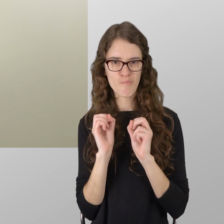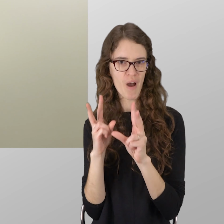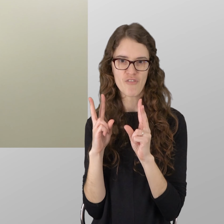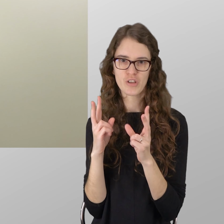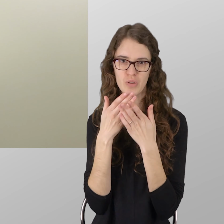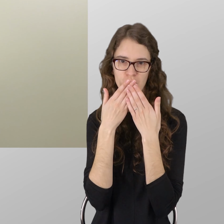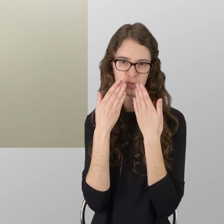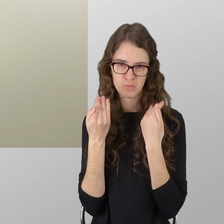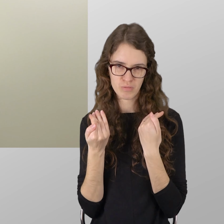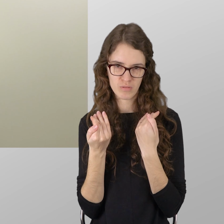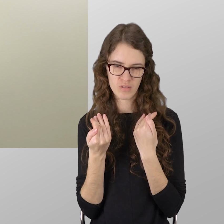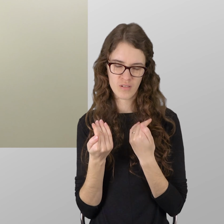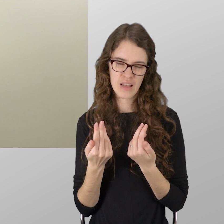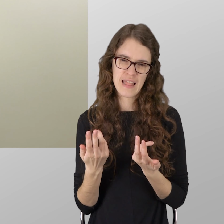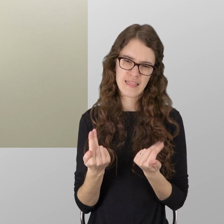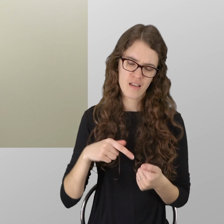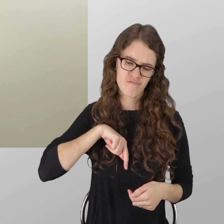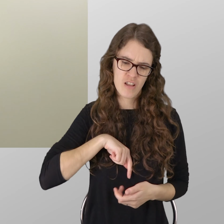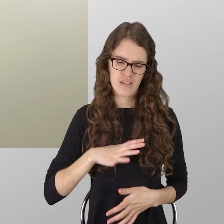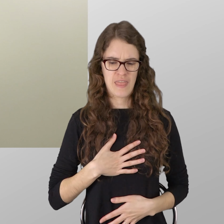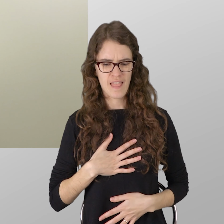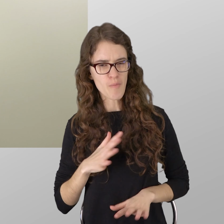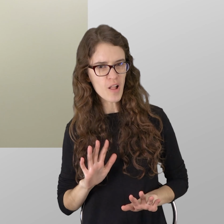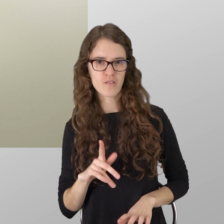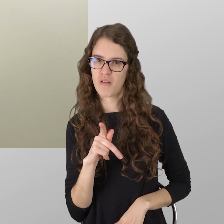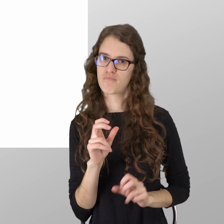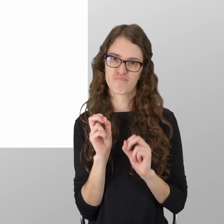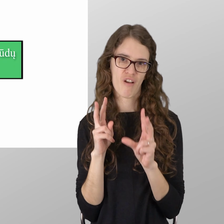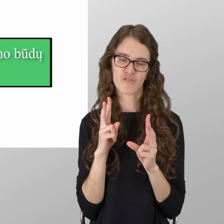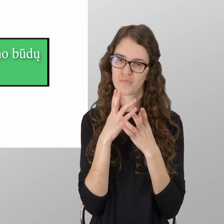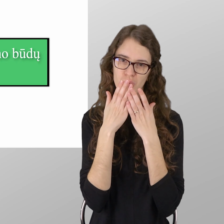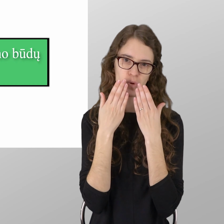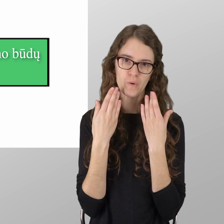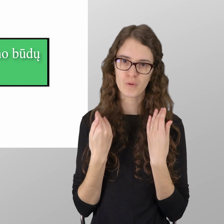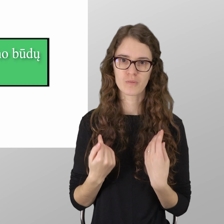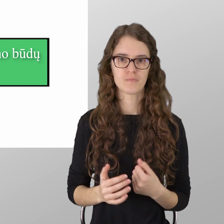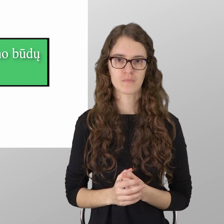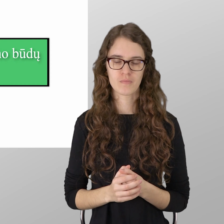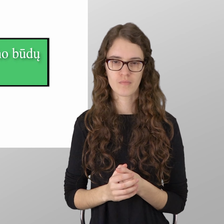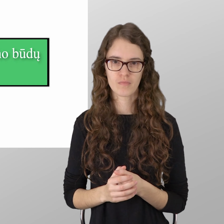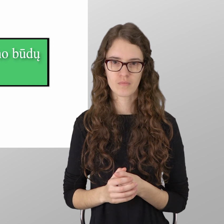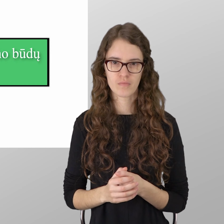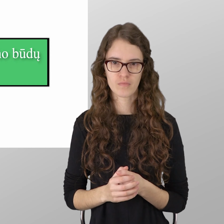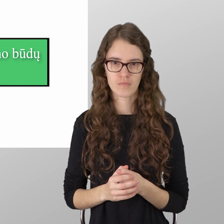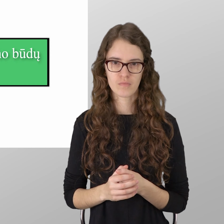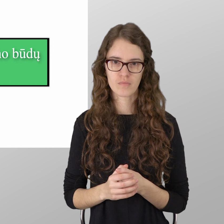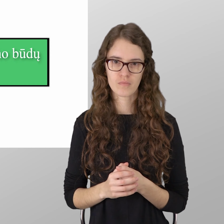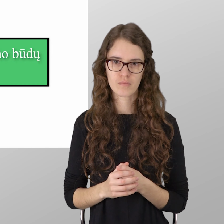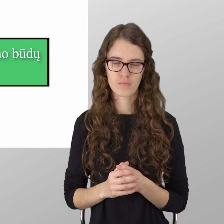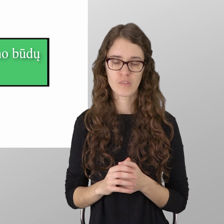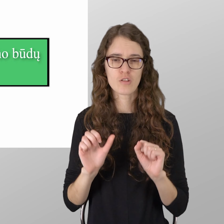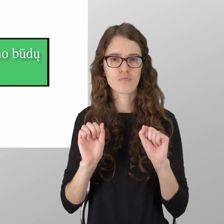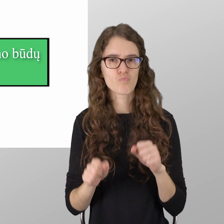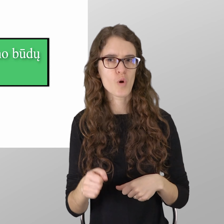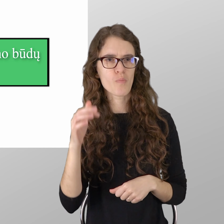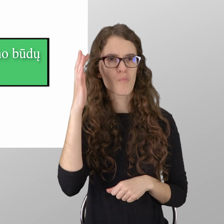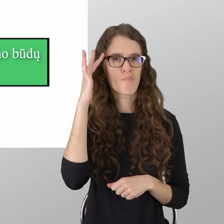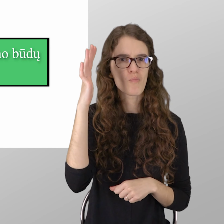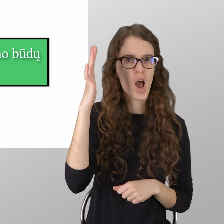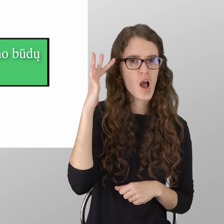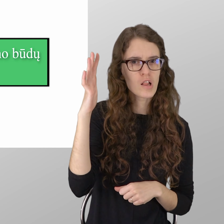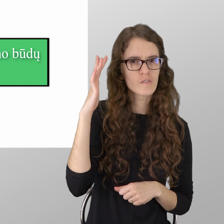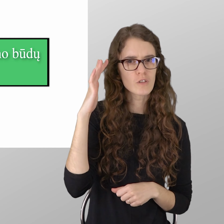nėra pavaingos. Jos tik tai nemalonės. Taipogi, mes galime pradėti galvoti daugiau alternatyvų, kaip